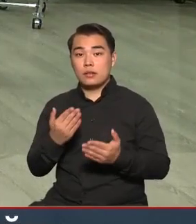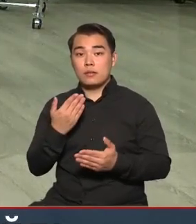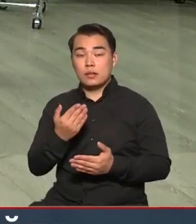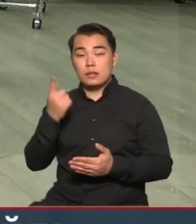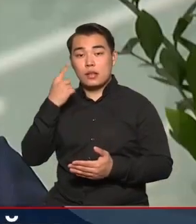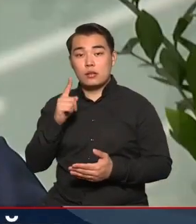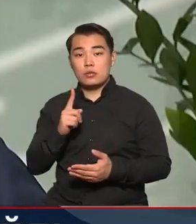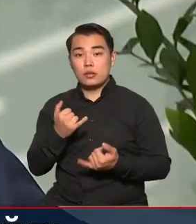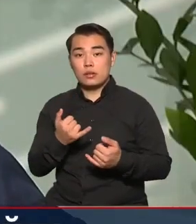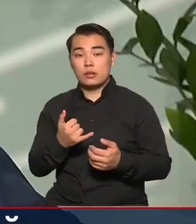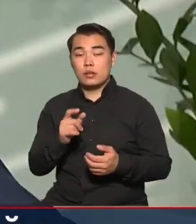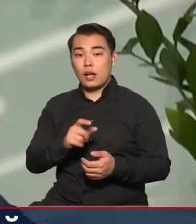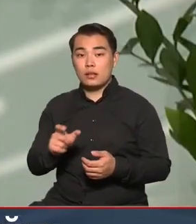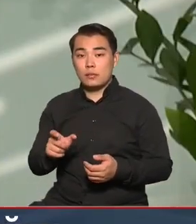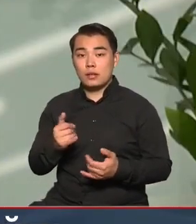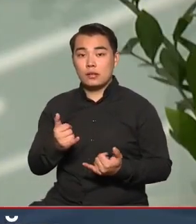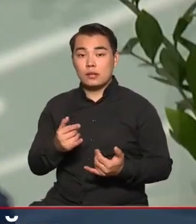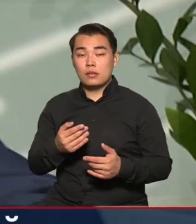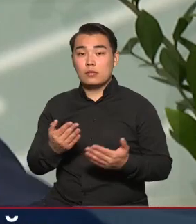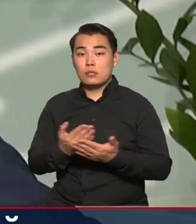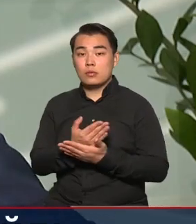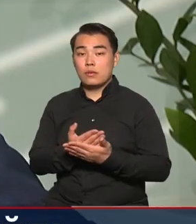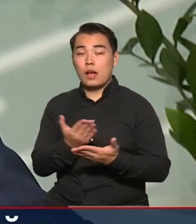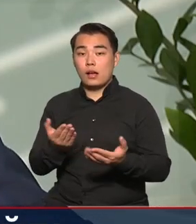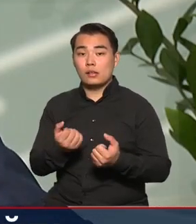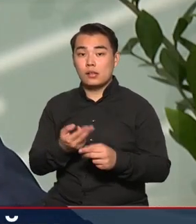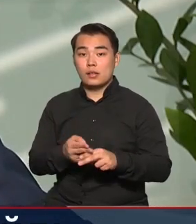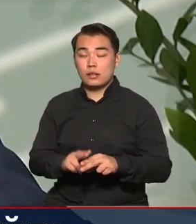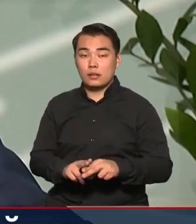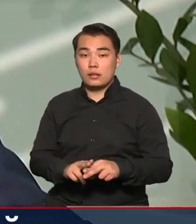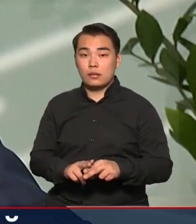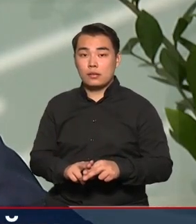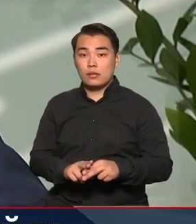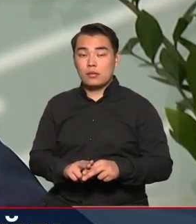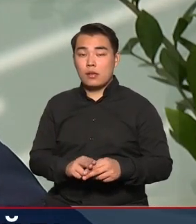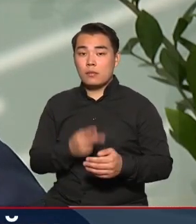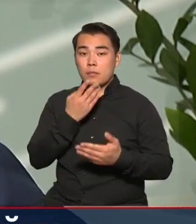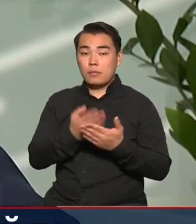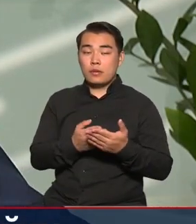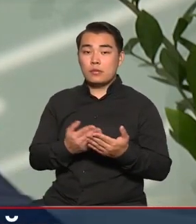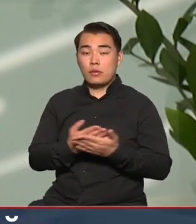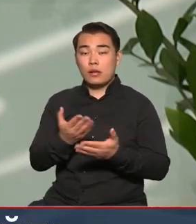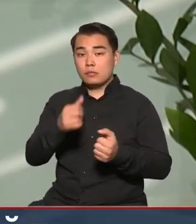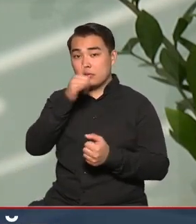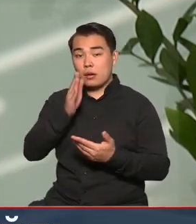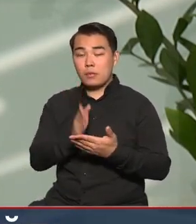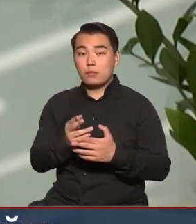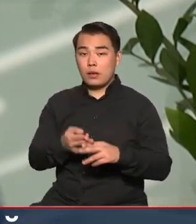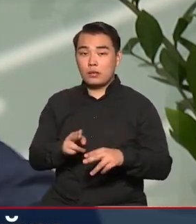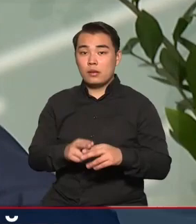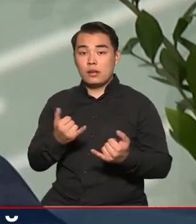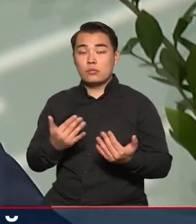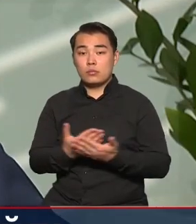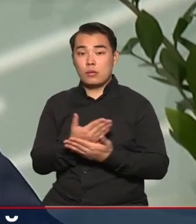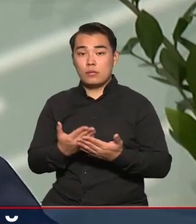білесіздер, ол кісілердің жаңағы ақпарат алуға жағдайлары өте төмен болады. Сондықтан оларға да осы ақпарат